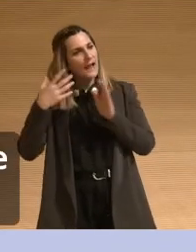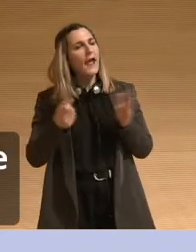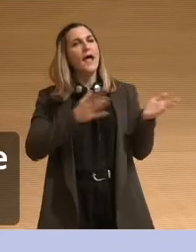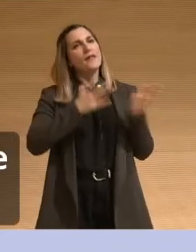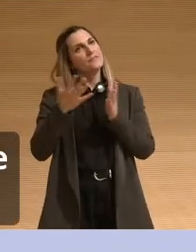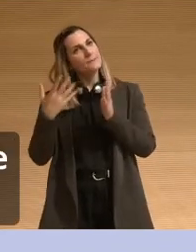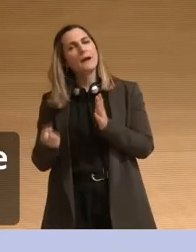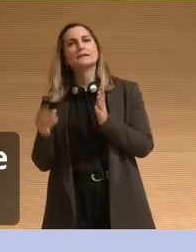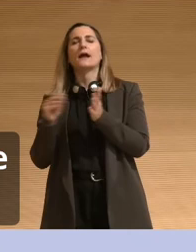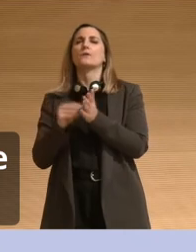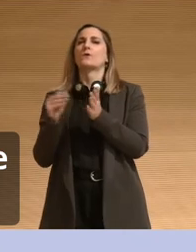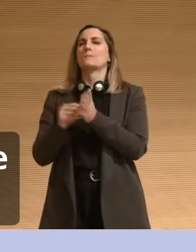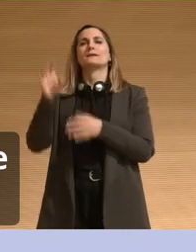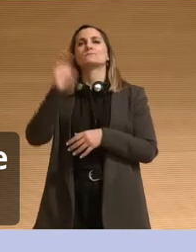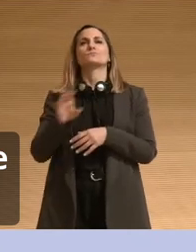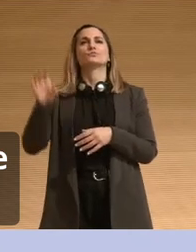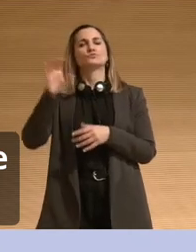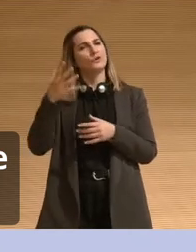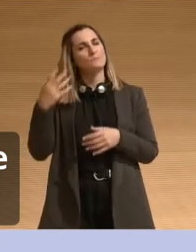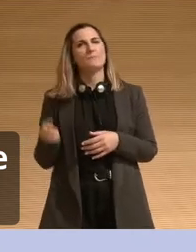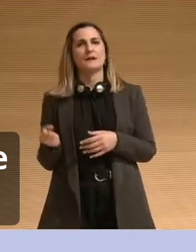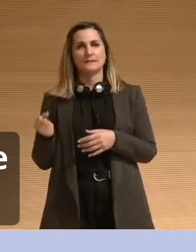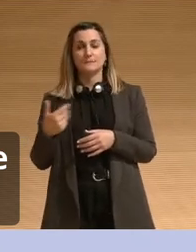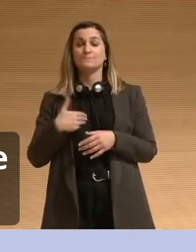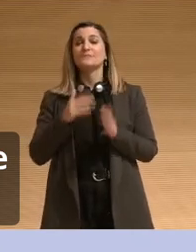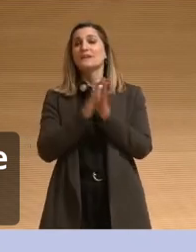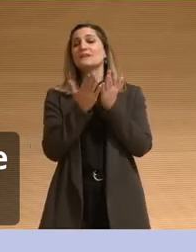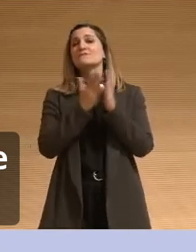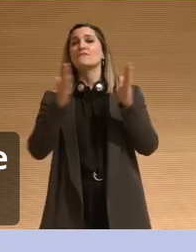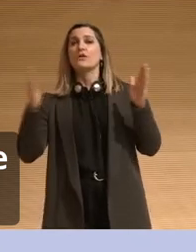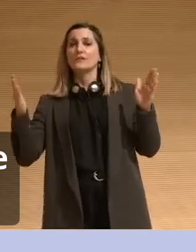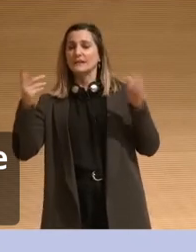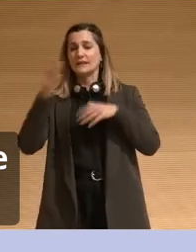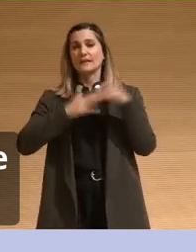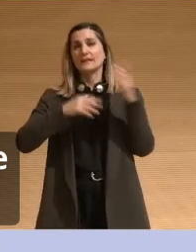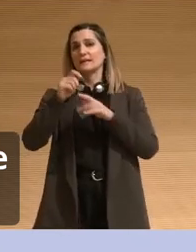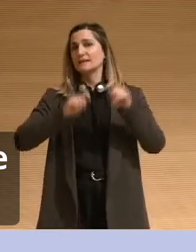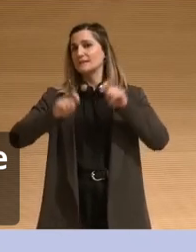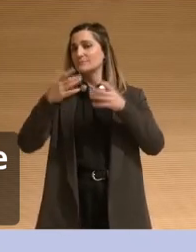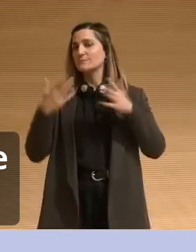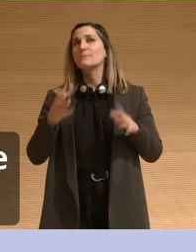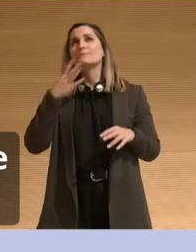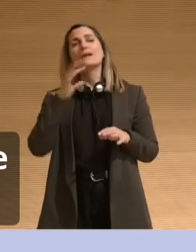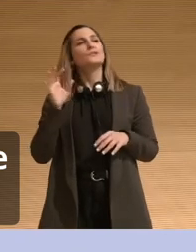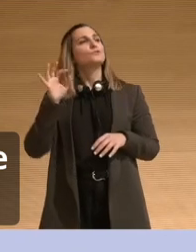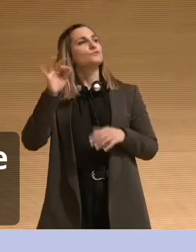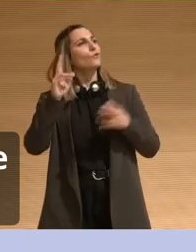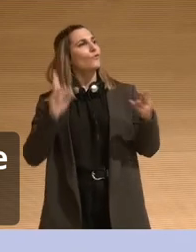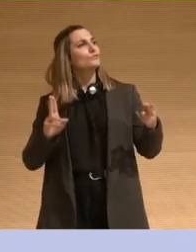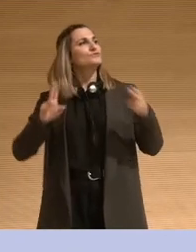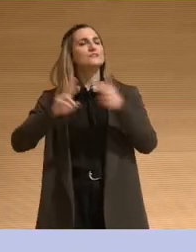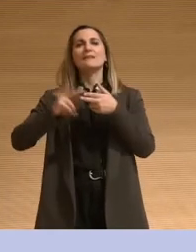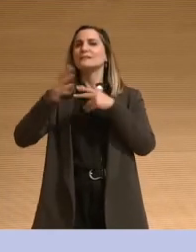Η βιβλιοθήκη μας, η Athens Comics Library, δημιουργήθηκε ως ένας χώρος συνάντησης, δημιουργικότητας και